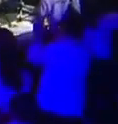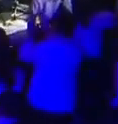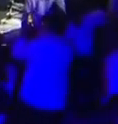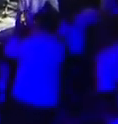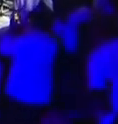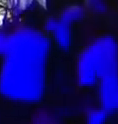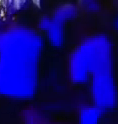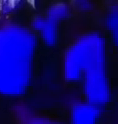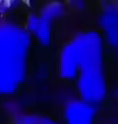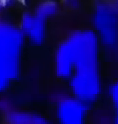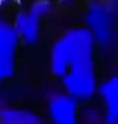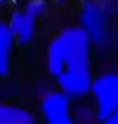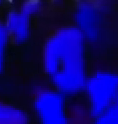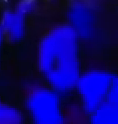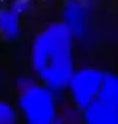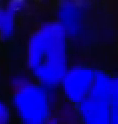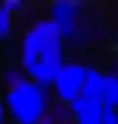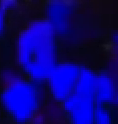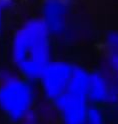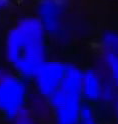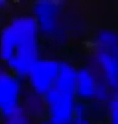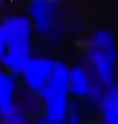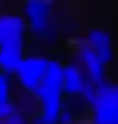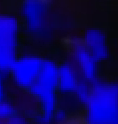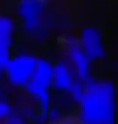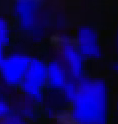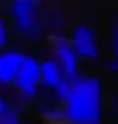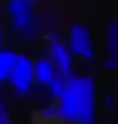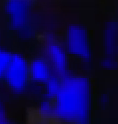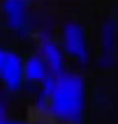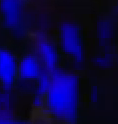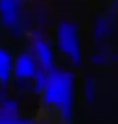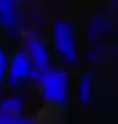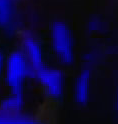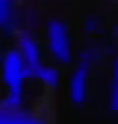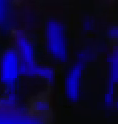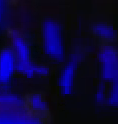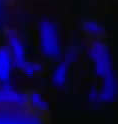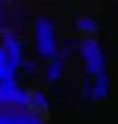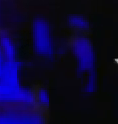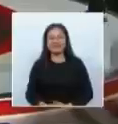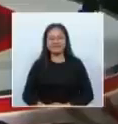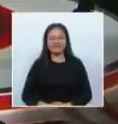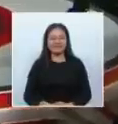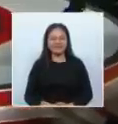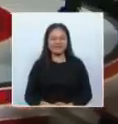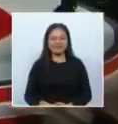yang menjadi pendorong sentimen negatif pada Pak Prabowo. Lalu kalau kita lihat sedikit ke Pak Ganjar,